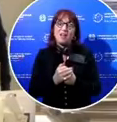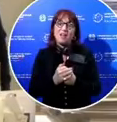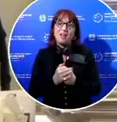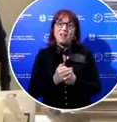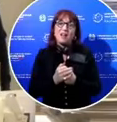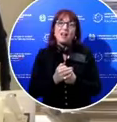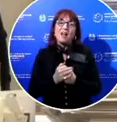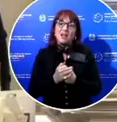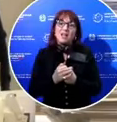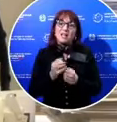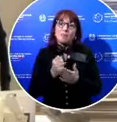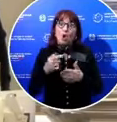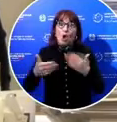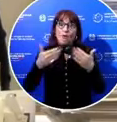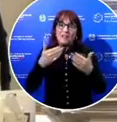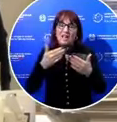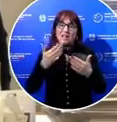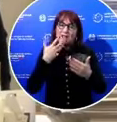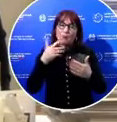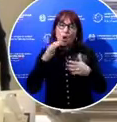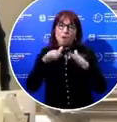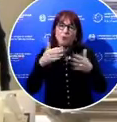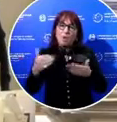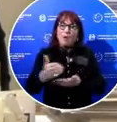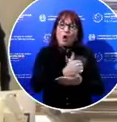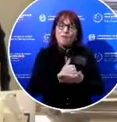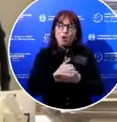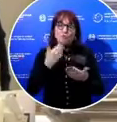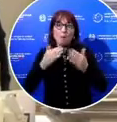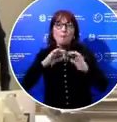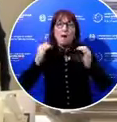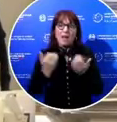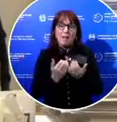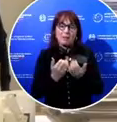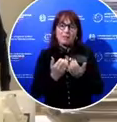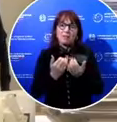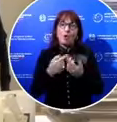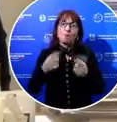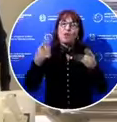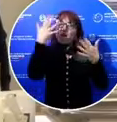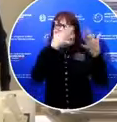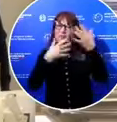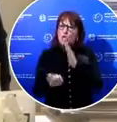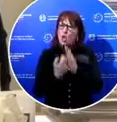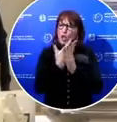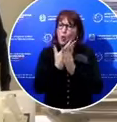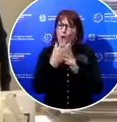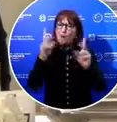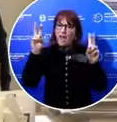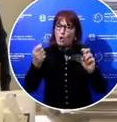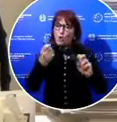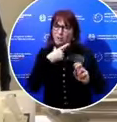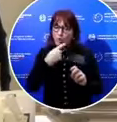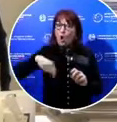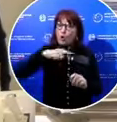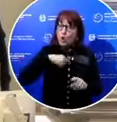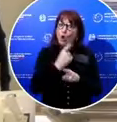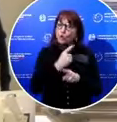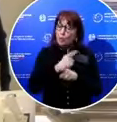di investire anche il Parlamento per una nuova riflessione sul tema delle droghe. Dobbiamo